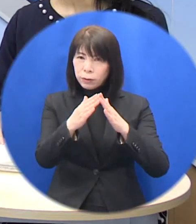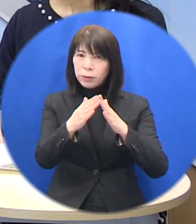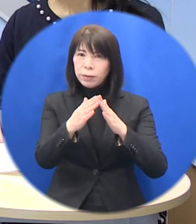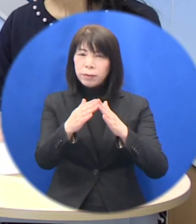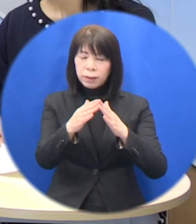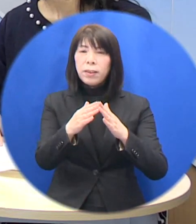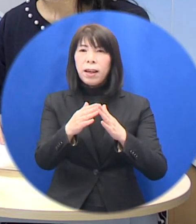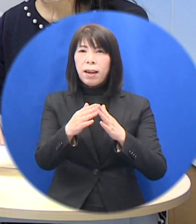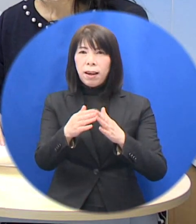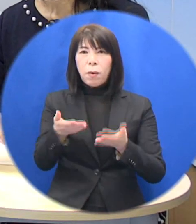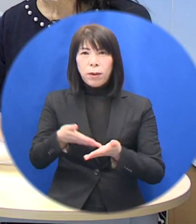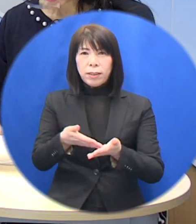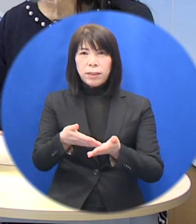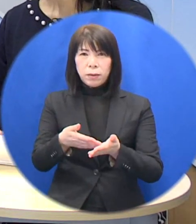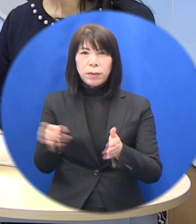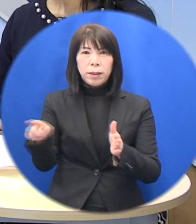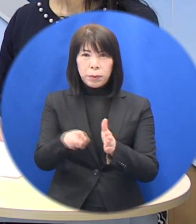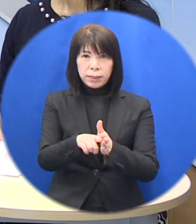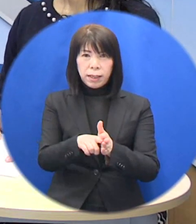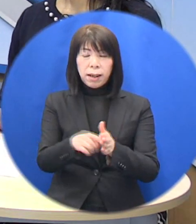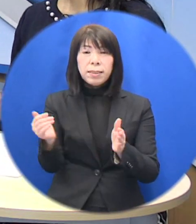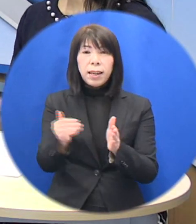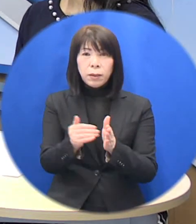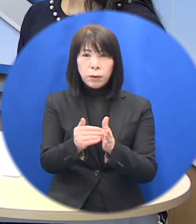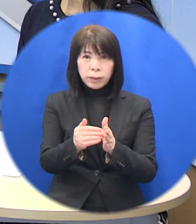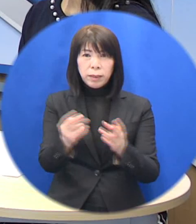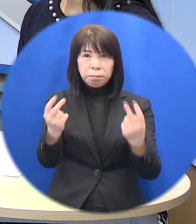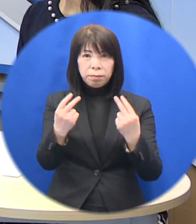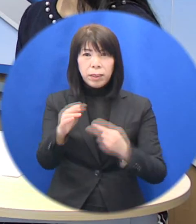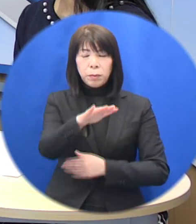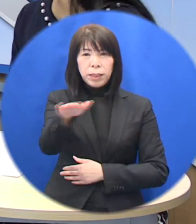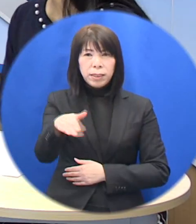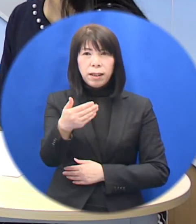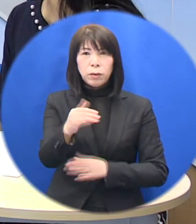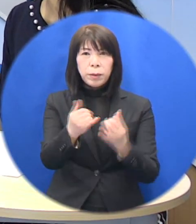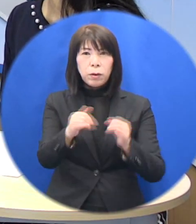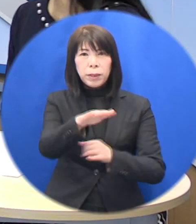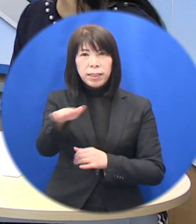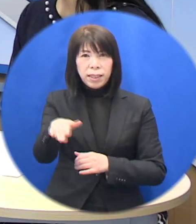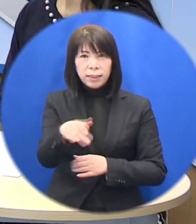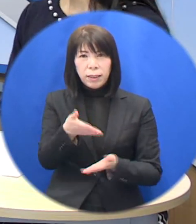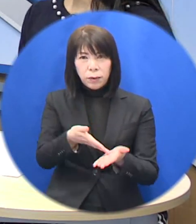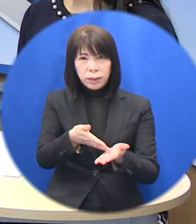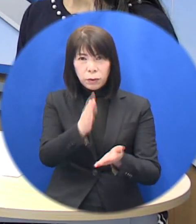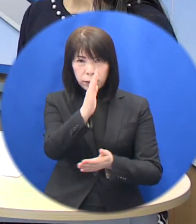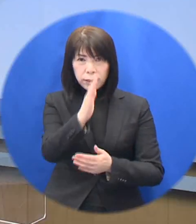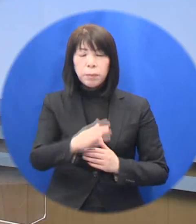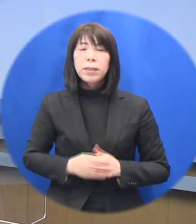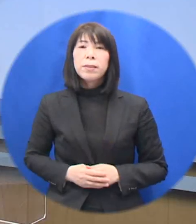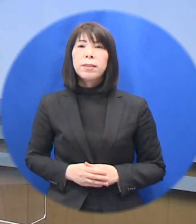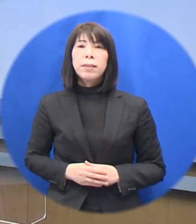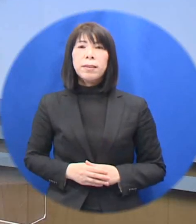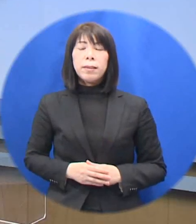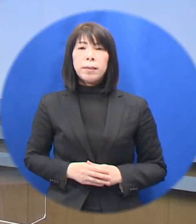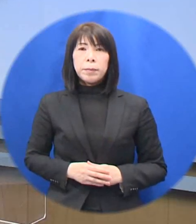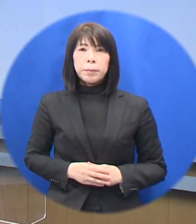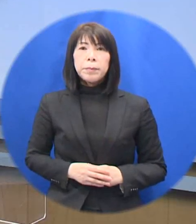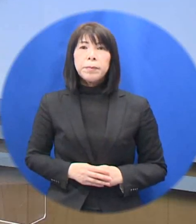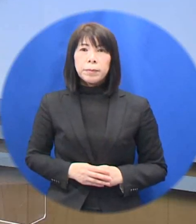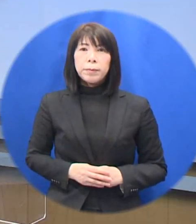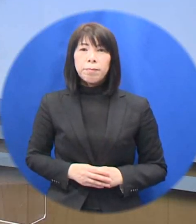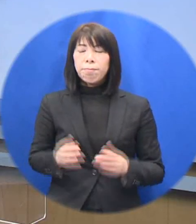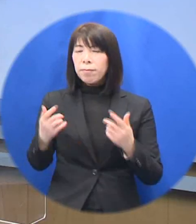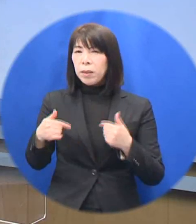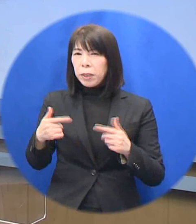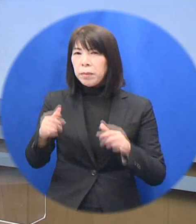りしてまいりました。では最後に視聴者の区民の皆さんにメッセージをお願いいたします。 はい、まあ、日